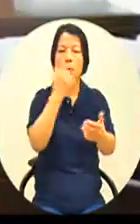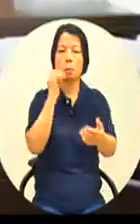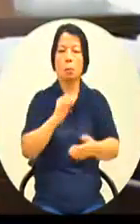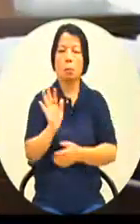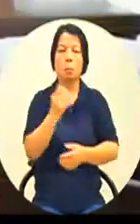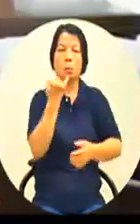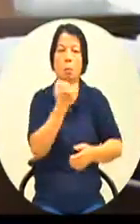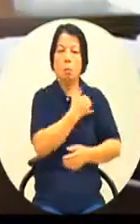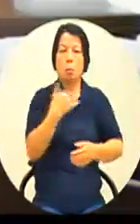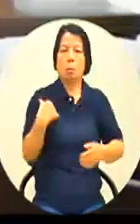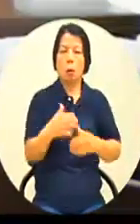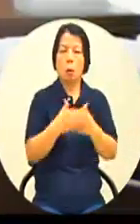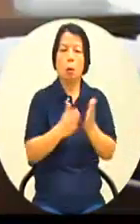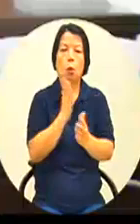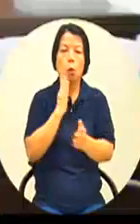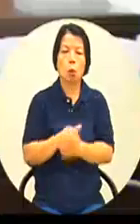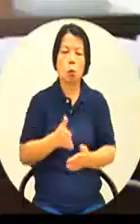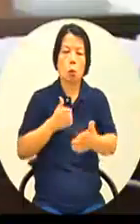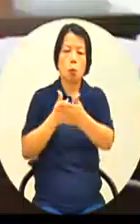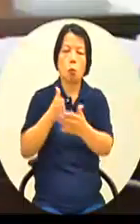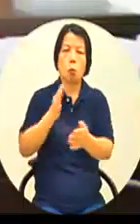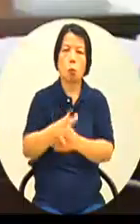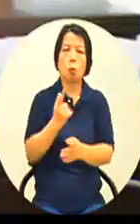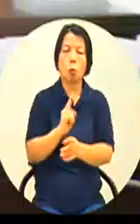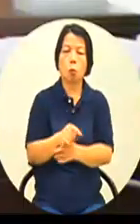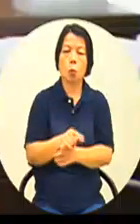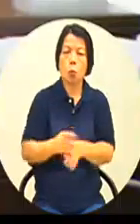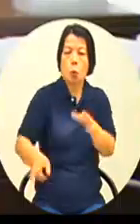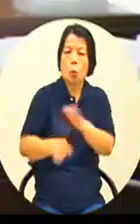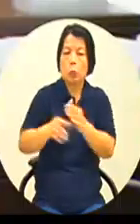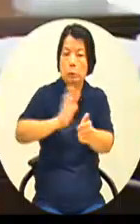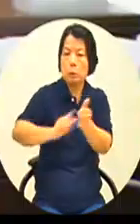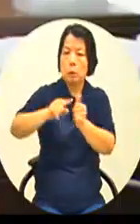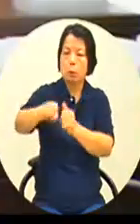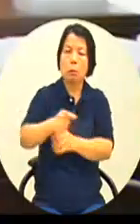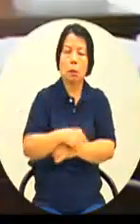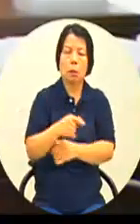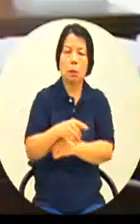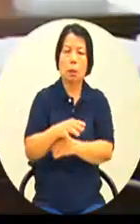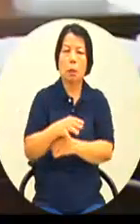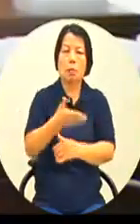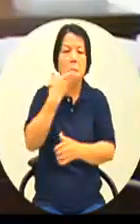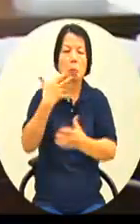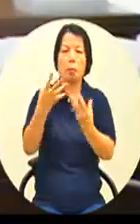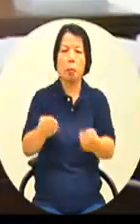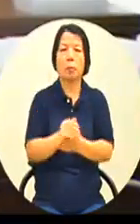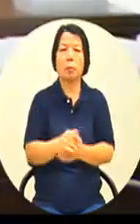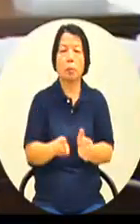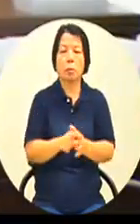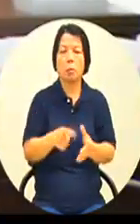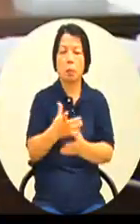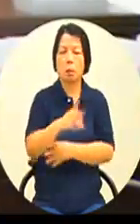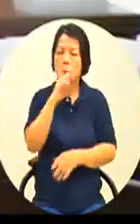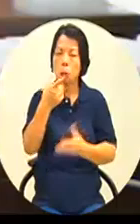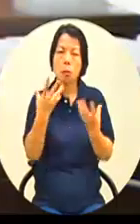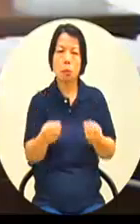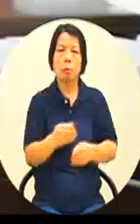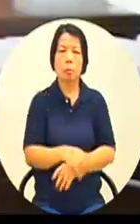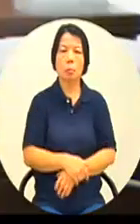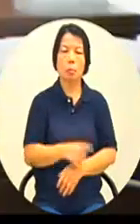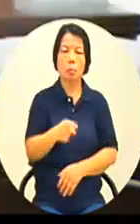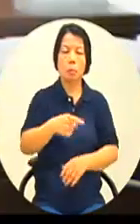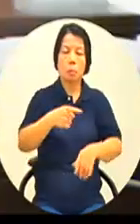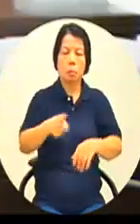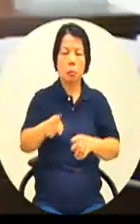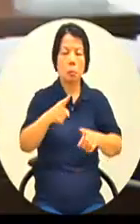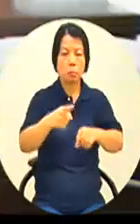什么人不方便，伊都不会支持啦，因为这是人性面。你说他错吗？他也没有错，他的人性